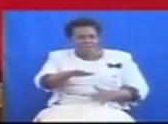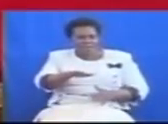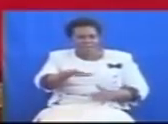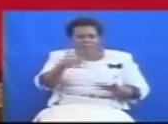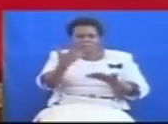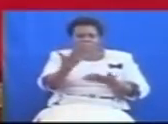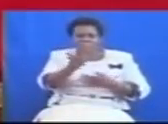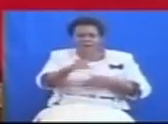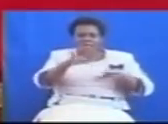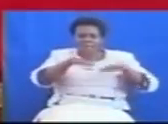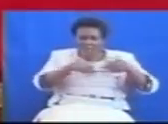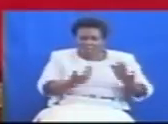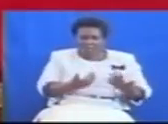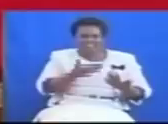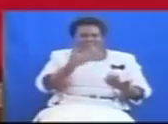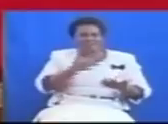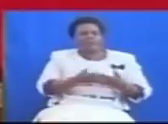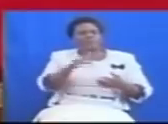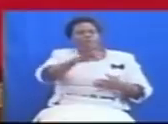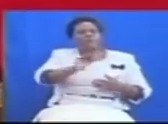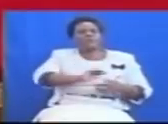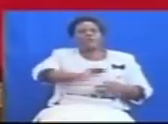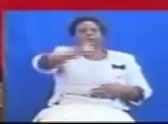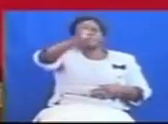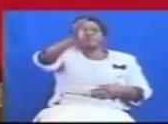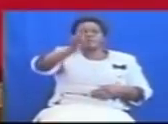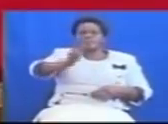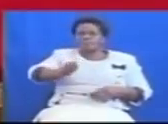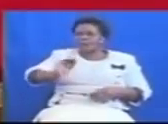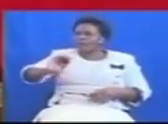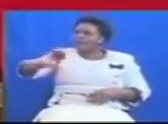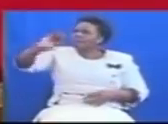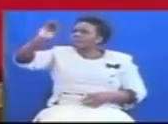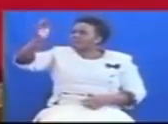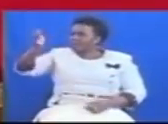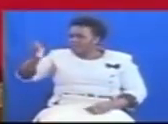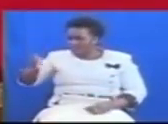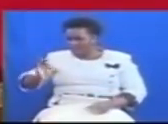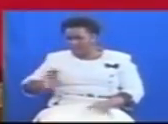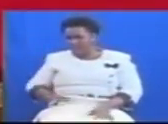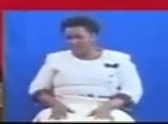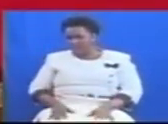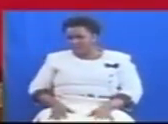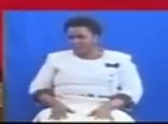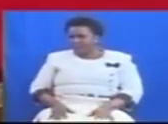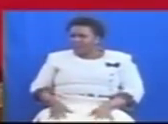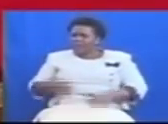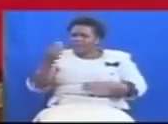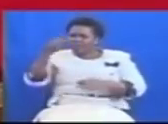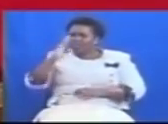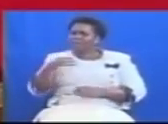mikubwa. Ili kuhakikisha wananchi wote wa jimbo la Kibamba wanapata maji, hasa wanaoishi katika miinuko mikubwa,